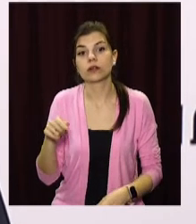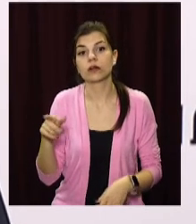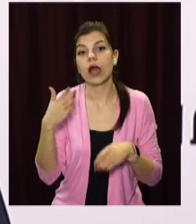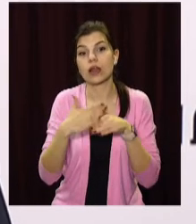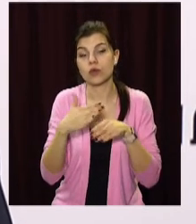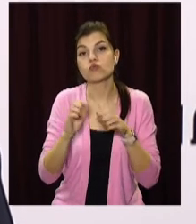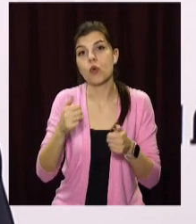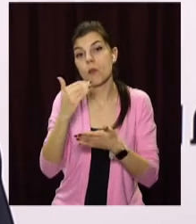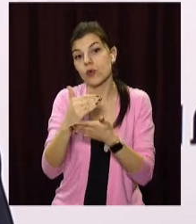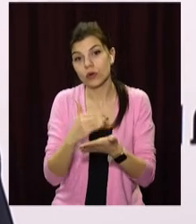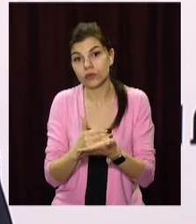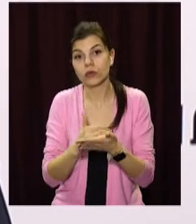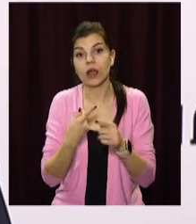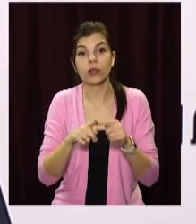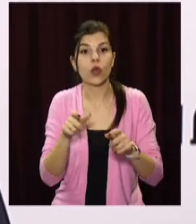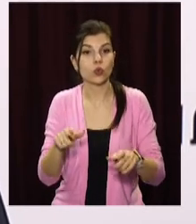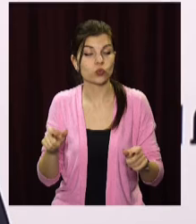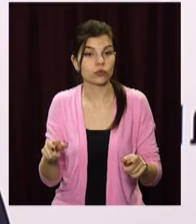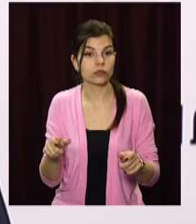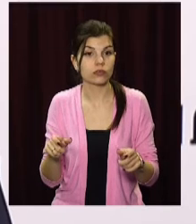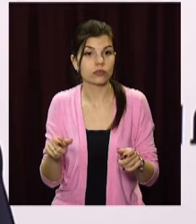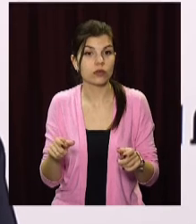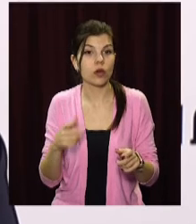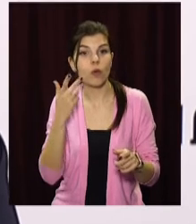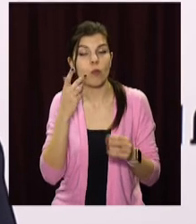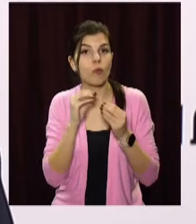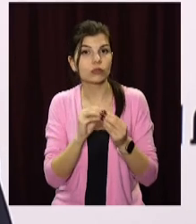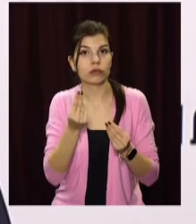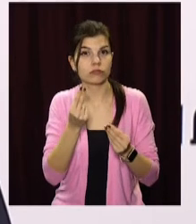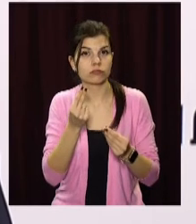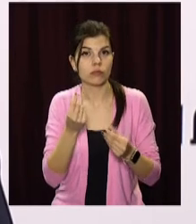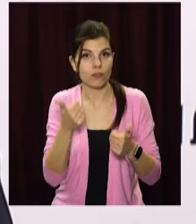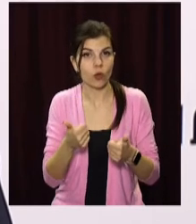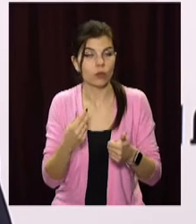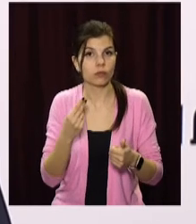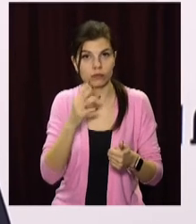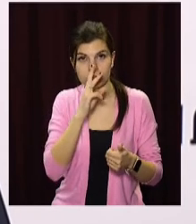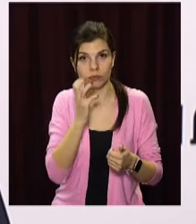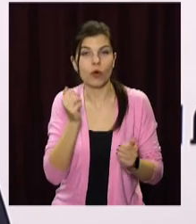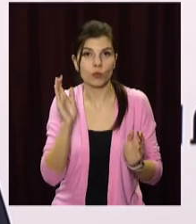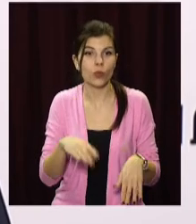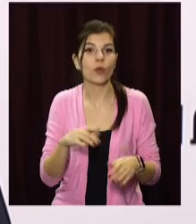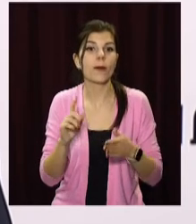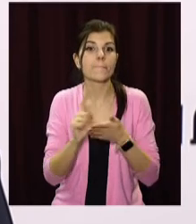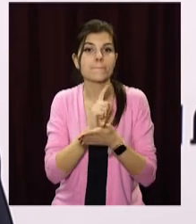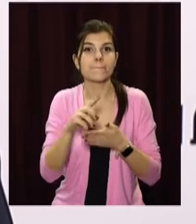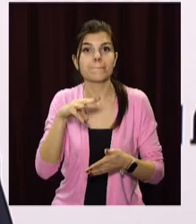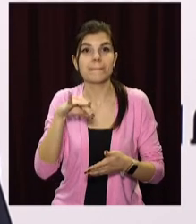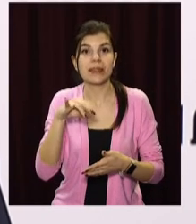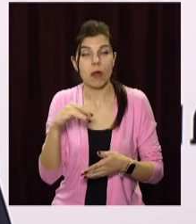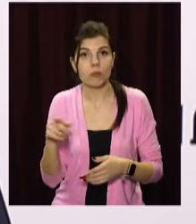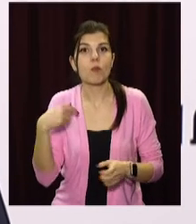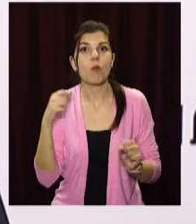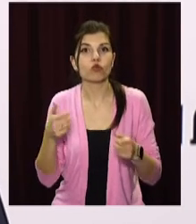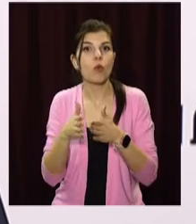кредитними програмами – це люди з постійним доходом. Якщо навіть з мінімальним, то ми можемо